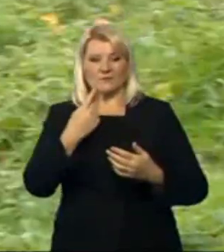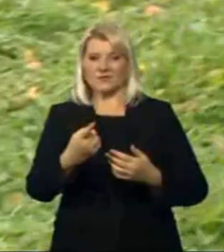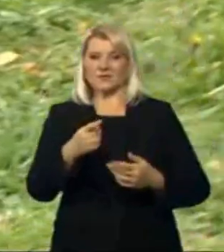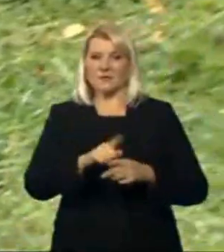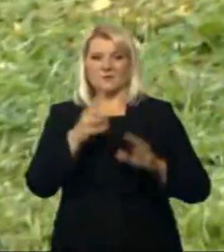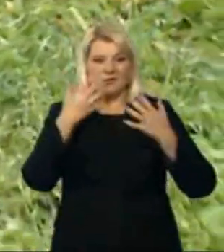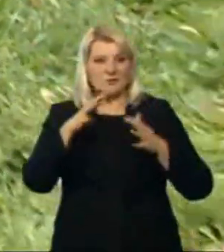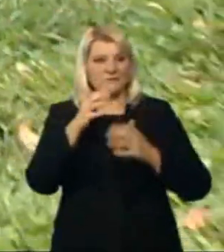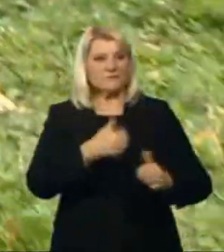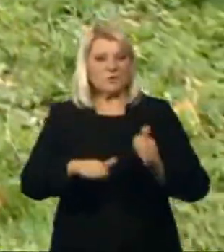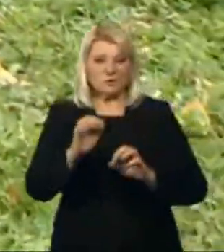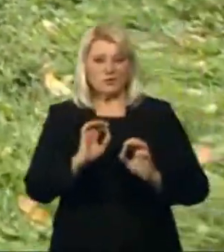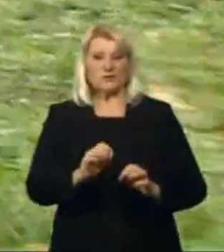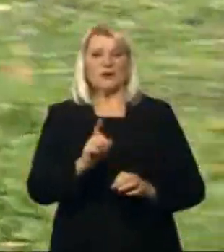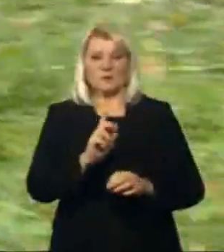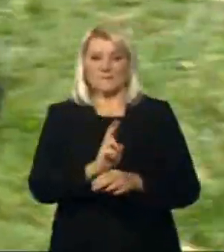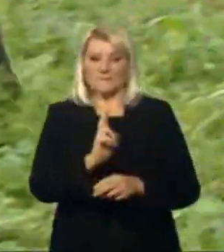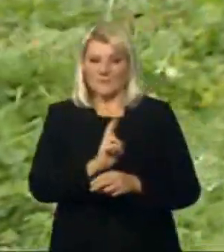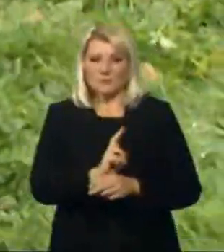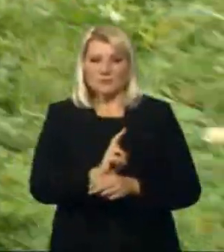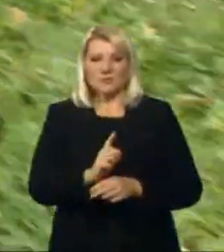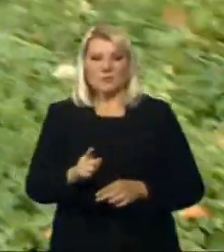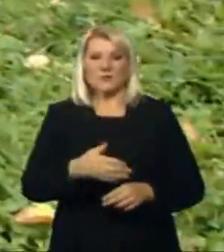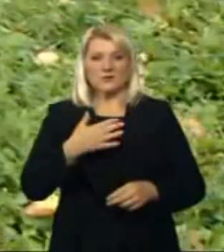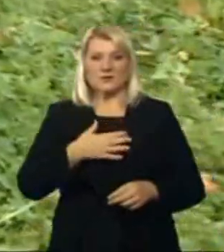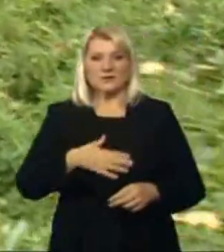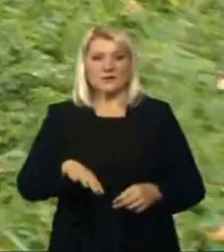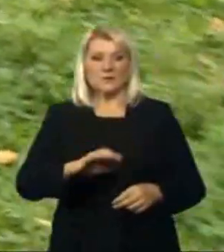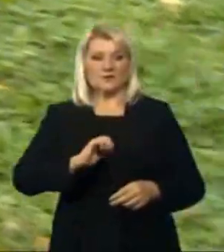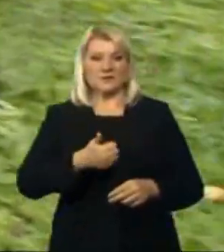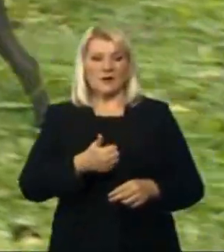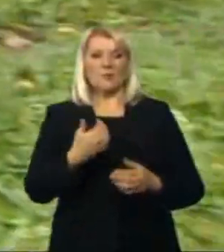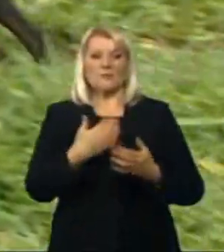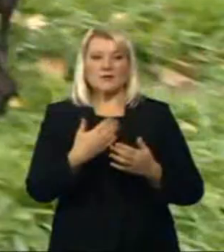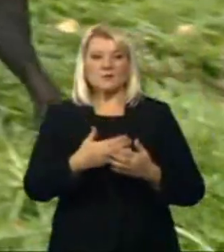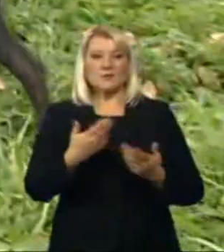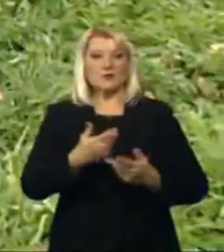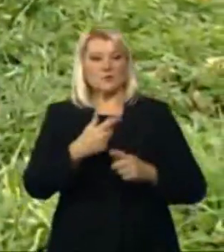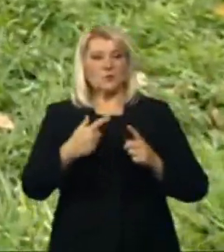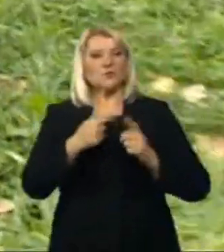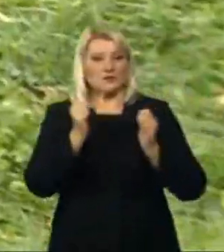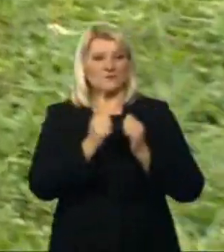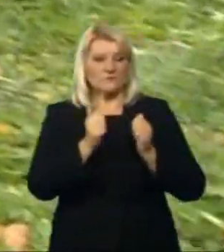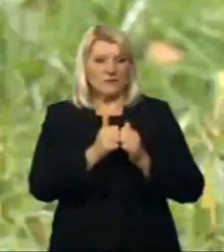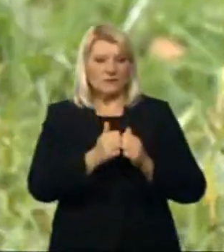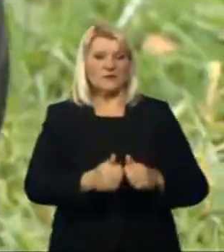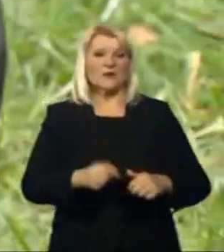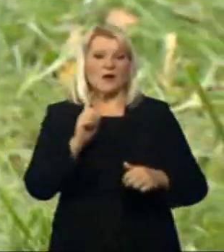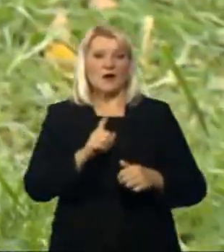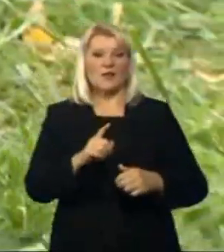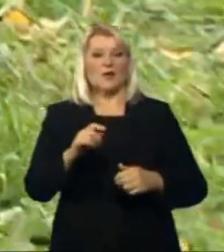je temperamentní, no ale pozor, nemá rád semtu. Někdy jako tvrdohlavější, no ale to